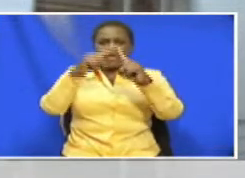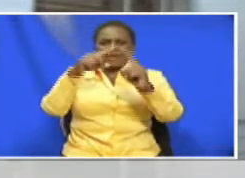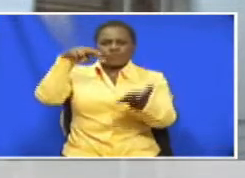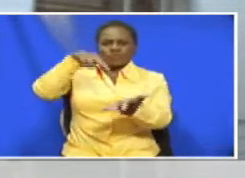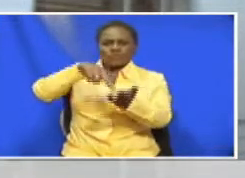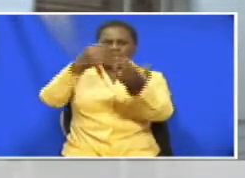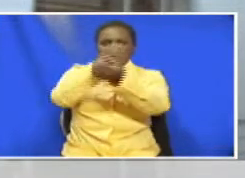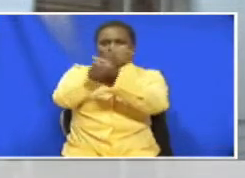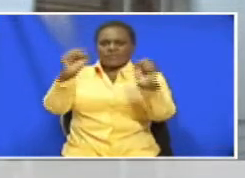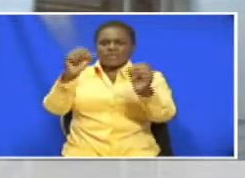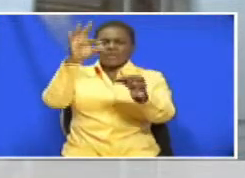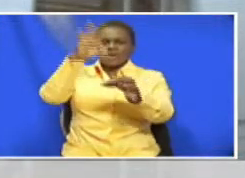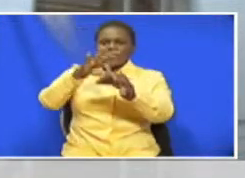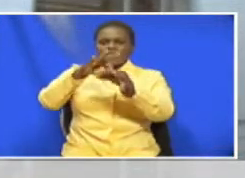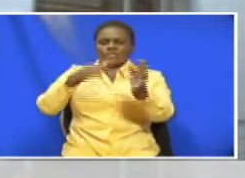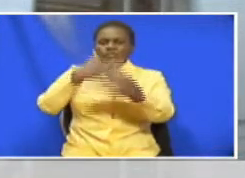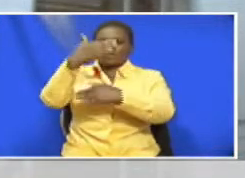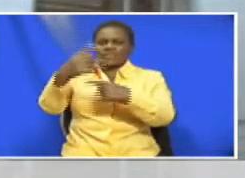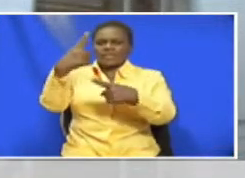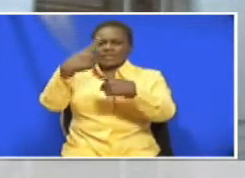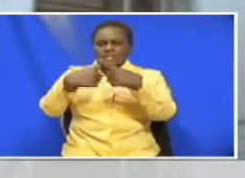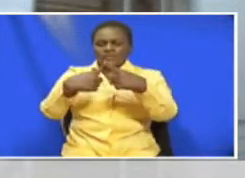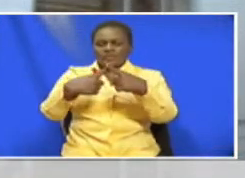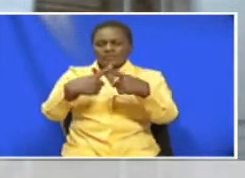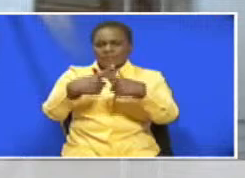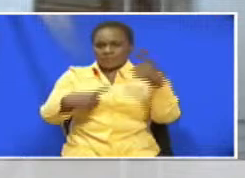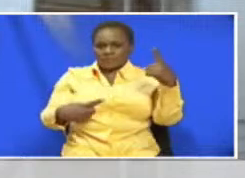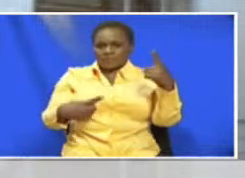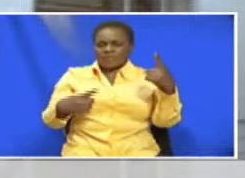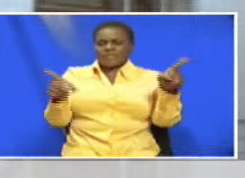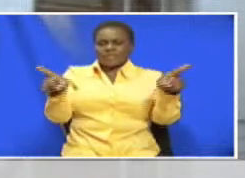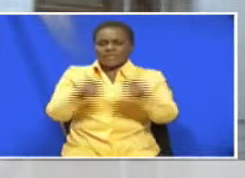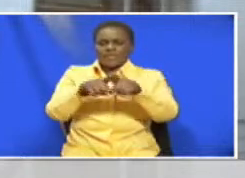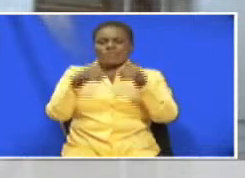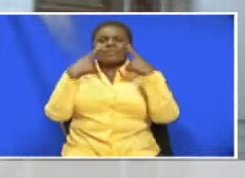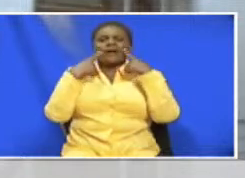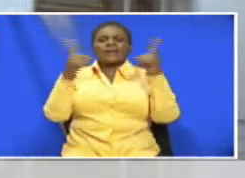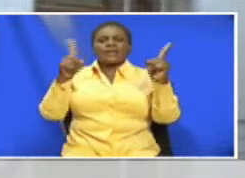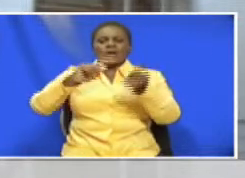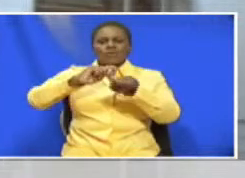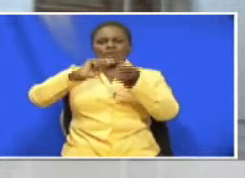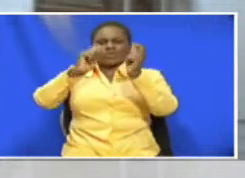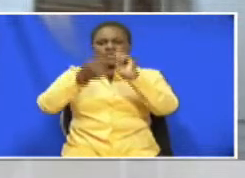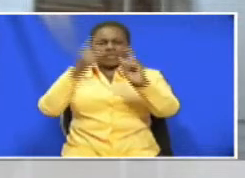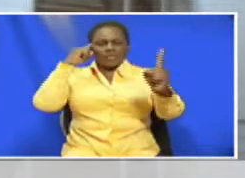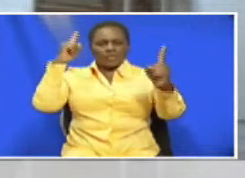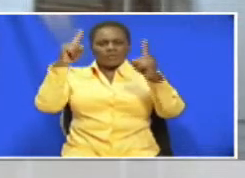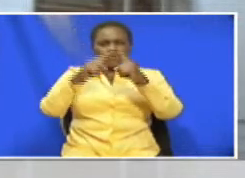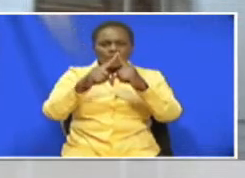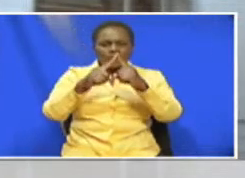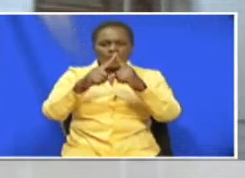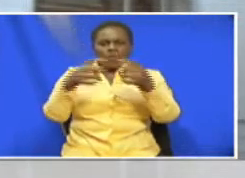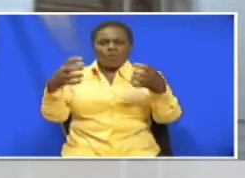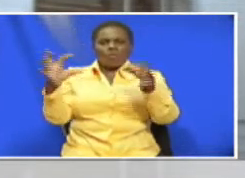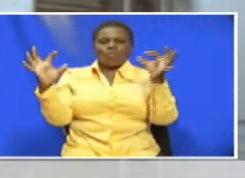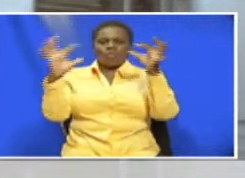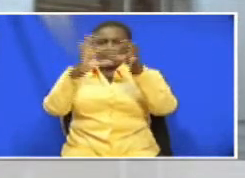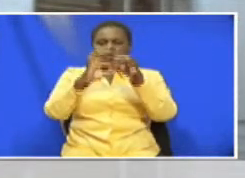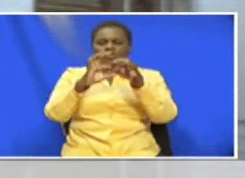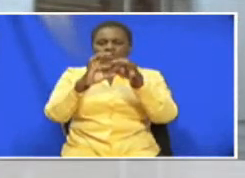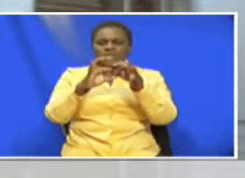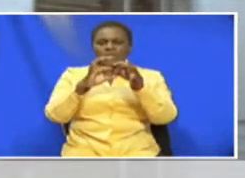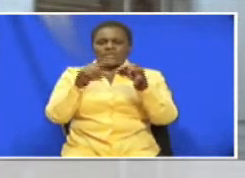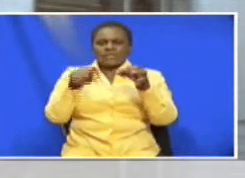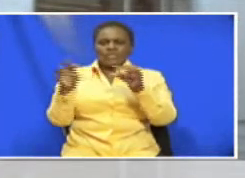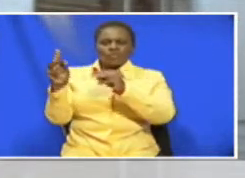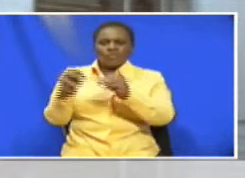kuwania urais kwenye uchaguzi mkuu wa mwaka ujao. Raila pia ametangaza kubatilishwa kwa azimio la umoja kuwa muungano wa